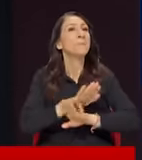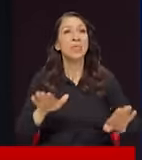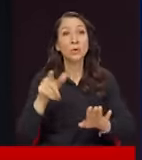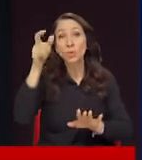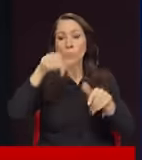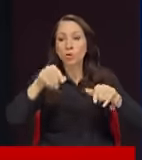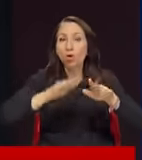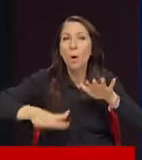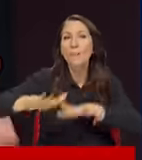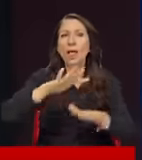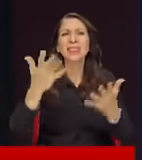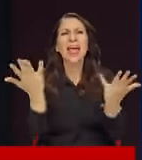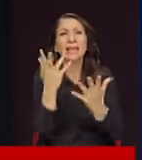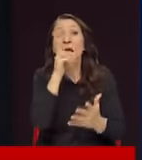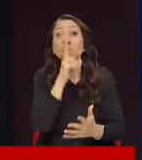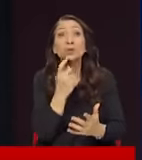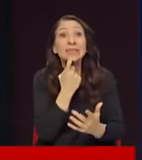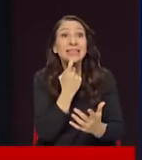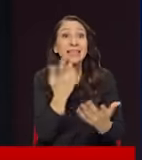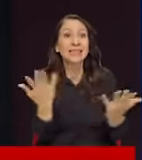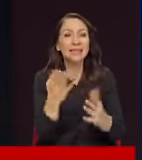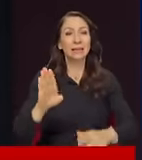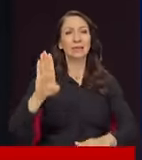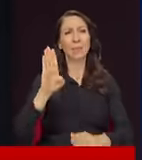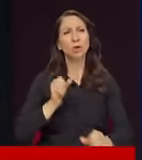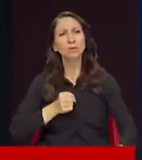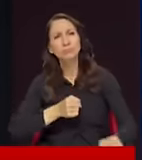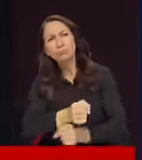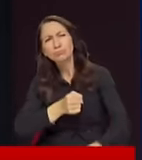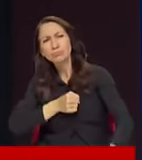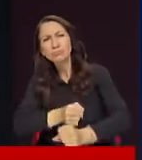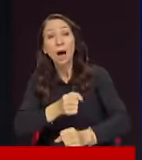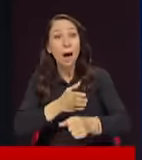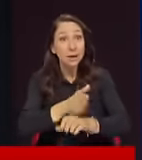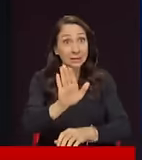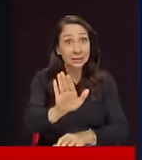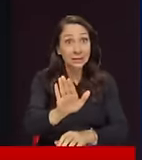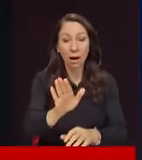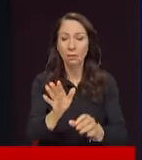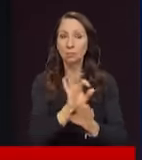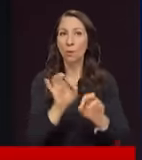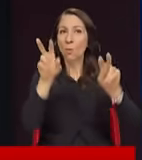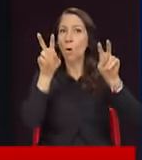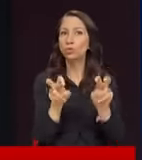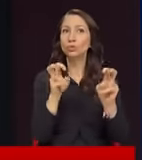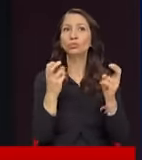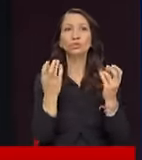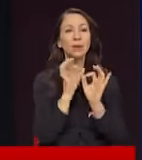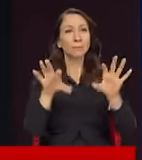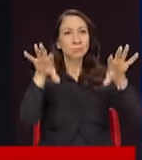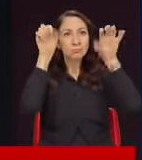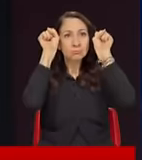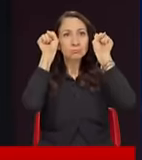bu topraklarda neredeyse 200 yıllık demokrasi mücadelesinin aslında genine yerleşmiş halinin ortaya